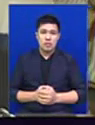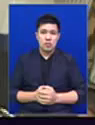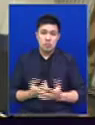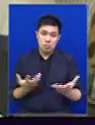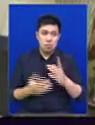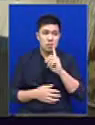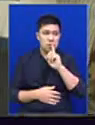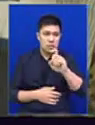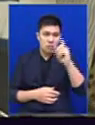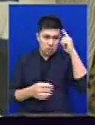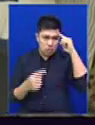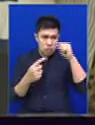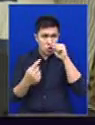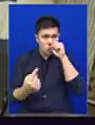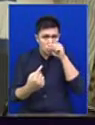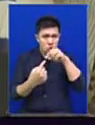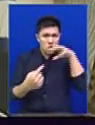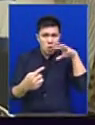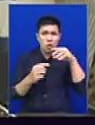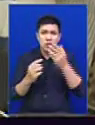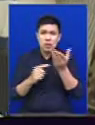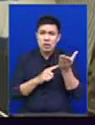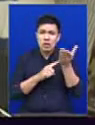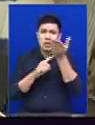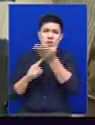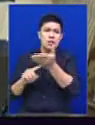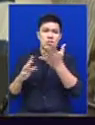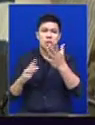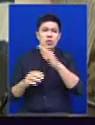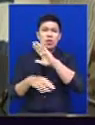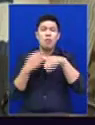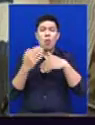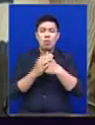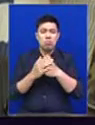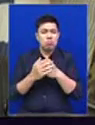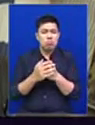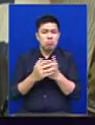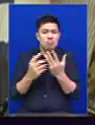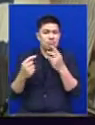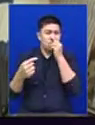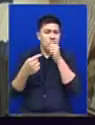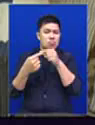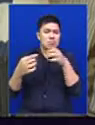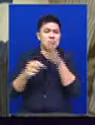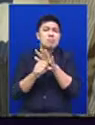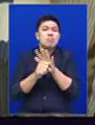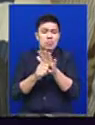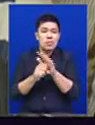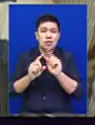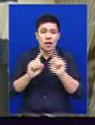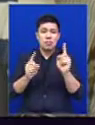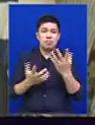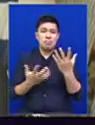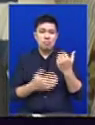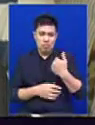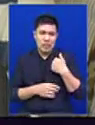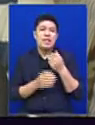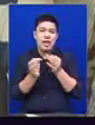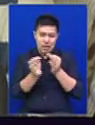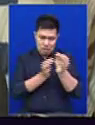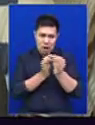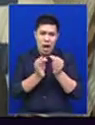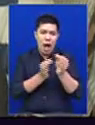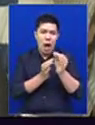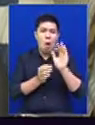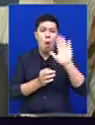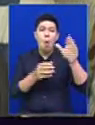อาจจะไม่ได้ตรงกับสิ่งที่ได้เสนอไปทั้งหมดแต่ว่าก็ได้อธิบายกลับม